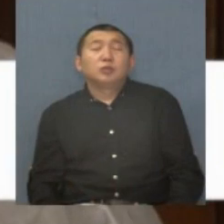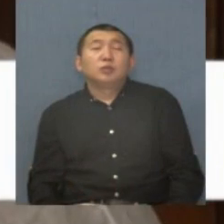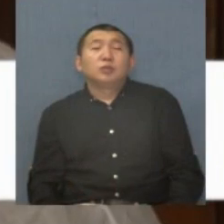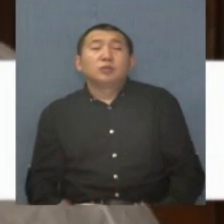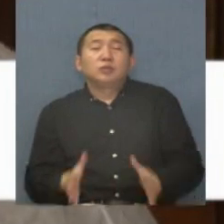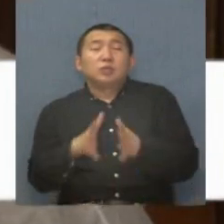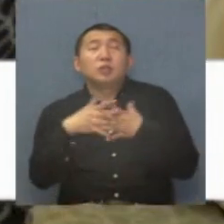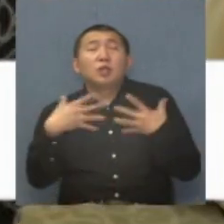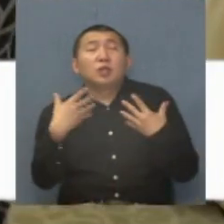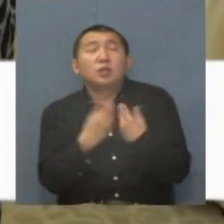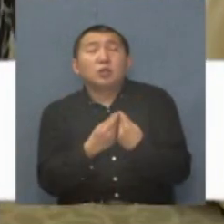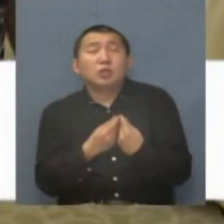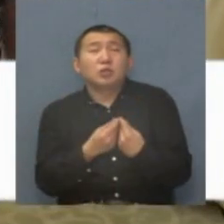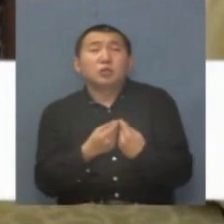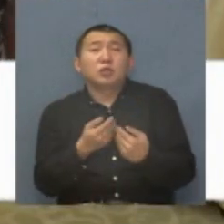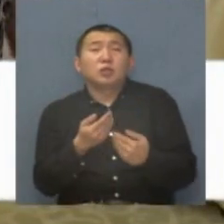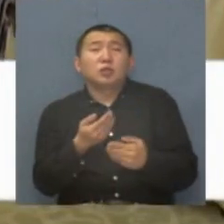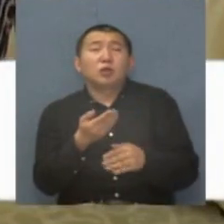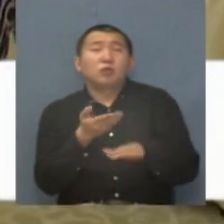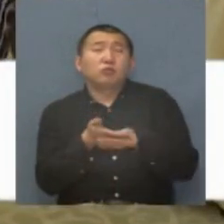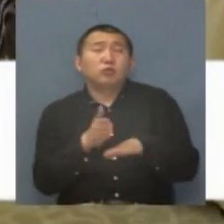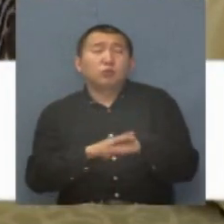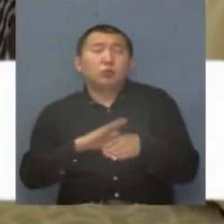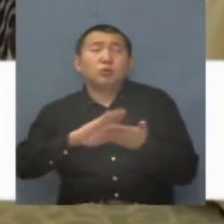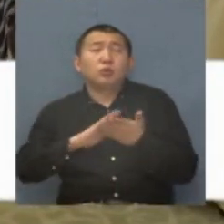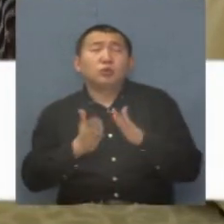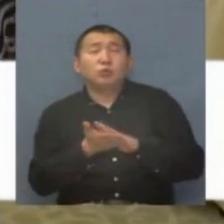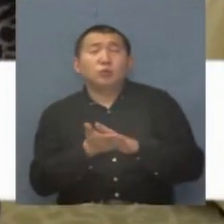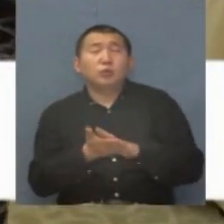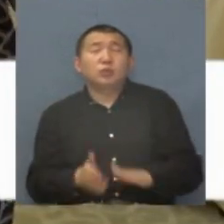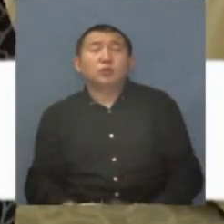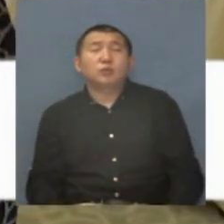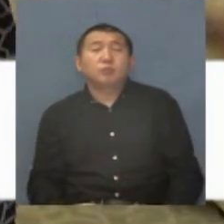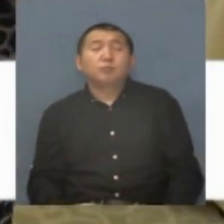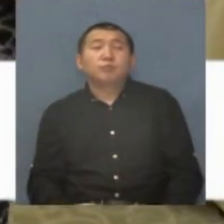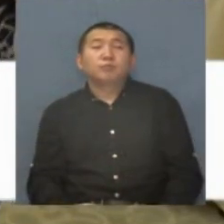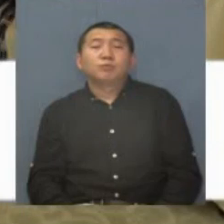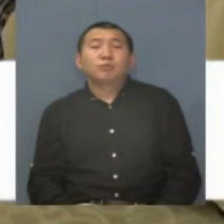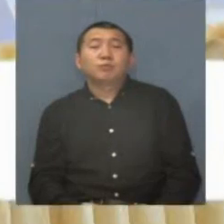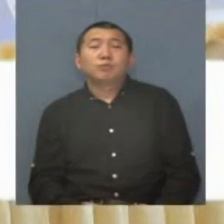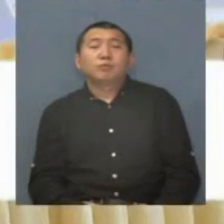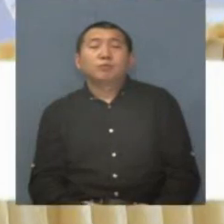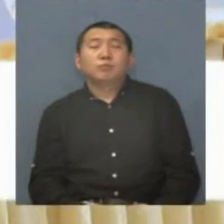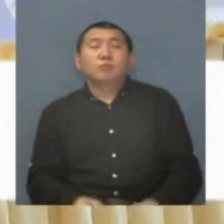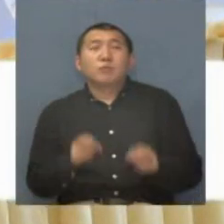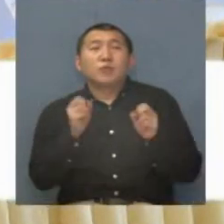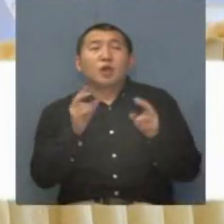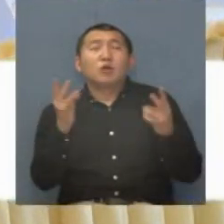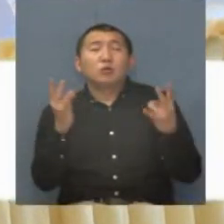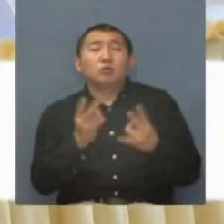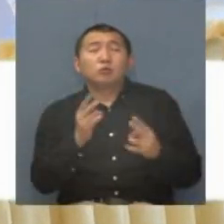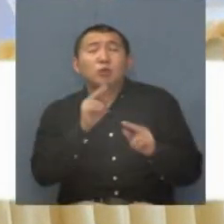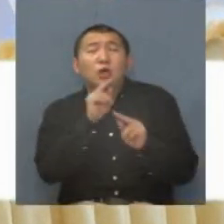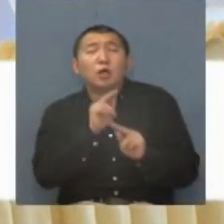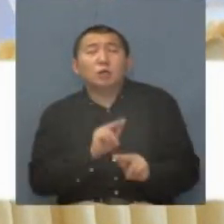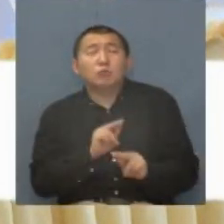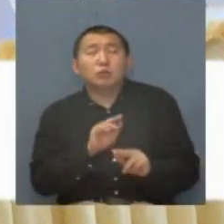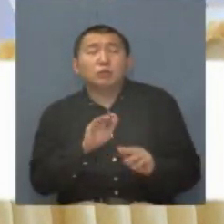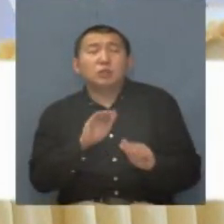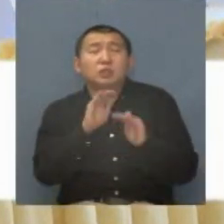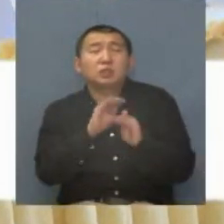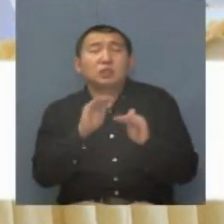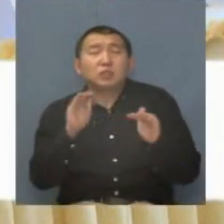отбасы да қиын жағдайды. Семинарда қатысушыларға зорлық-зомбылықтың құрбаны болған баламен қалай жұмыс істеу керектігі және балаларға